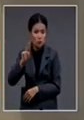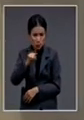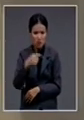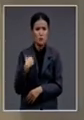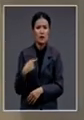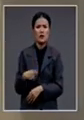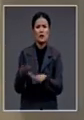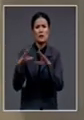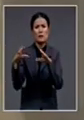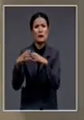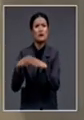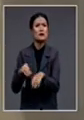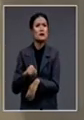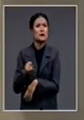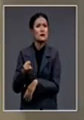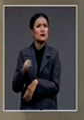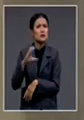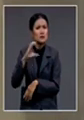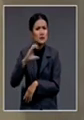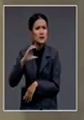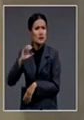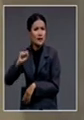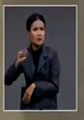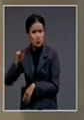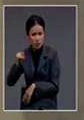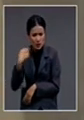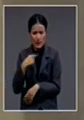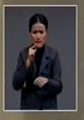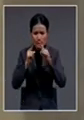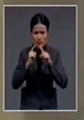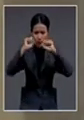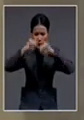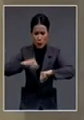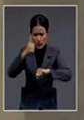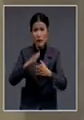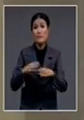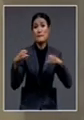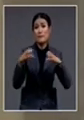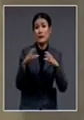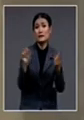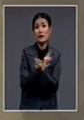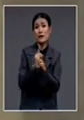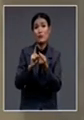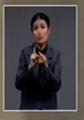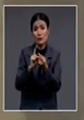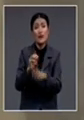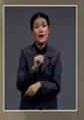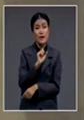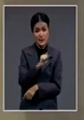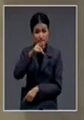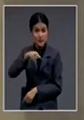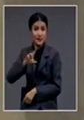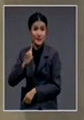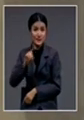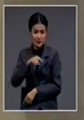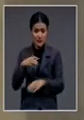แมคโคลนั้นสามารถบรรลุข้อตกลงร่วมกันได้นะคะกับทางพรรคสังคมประชาธิปไตยแห่งเยอรมนีหรือว่า SPD ซึ่งตร